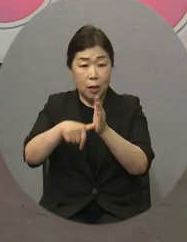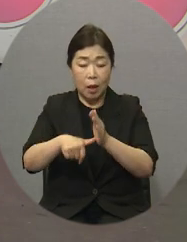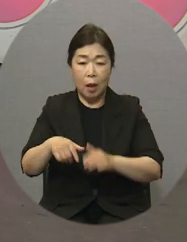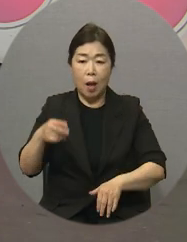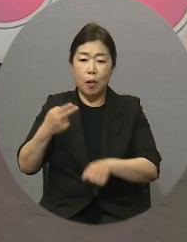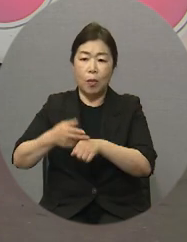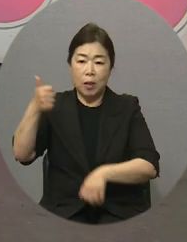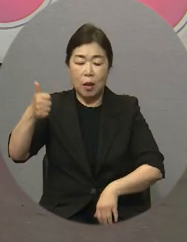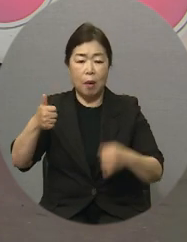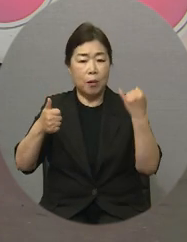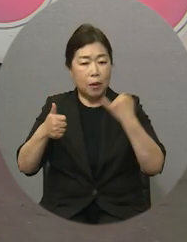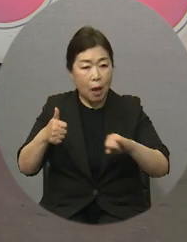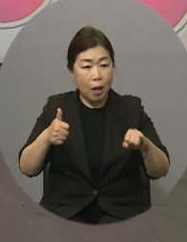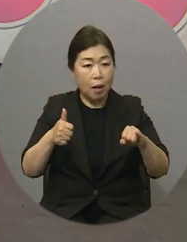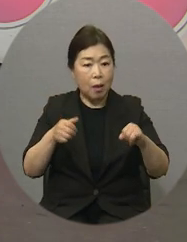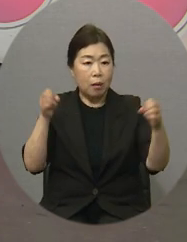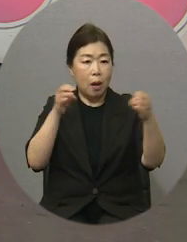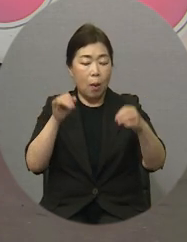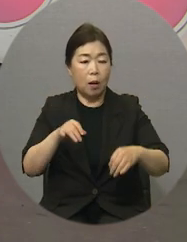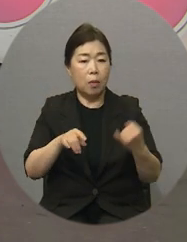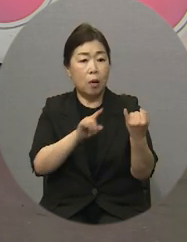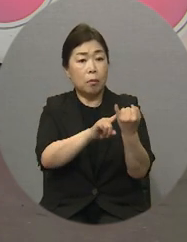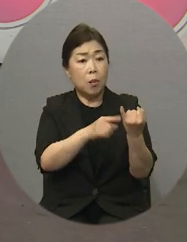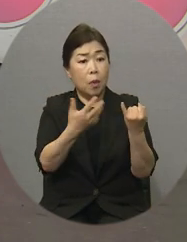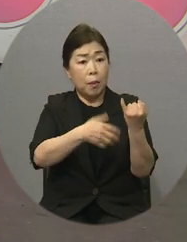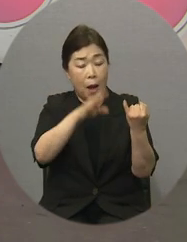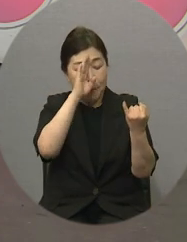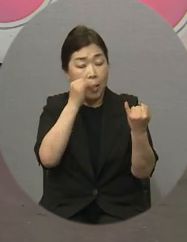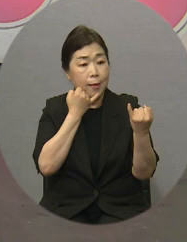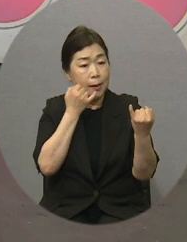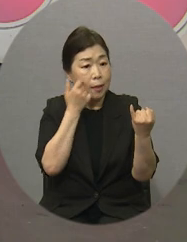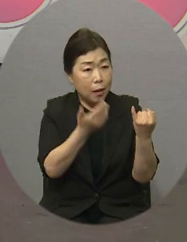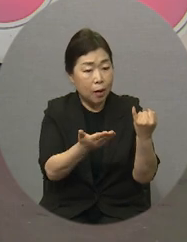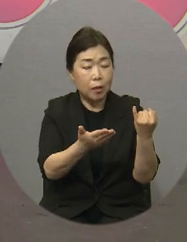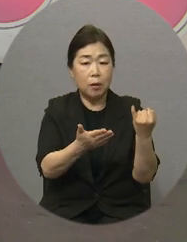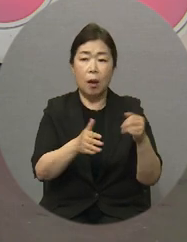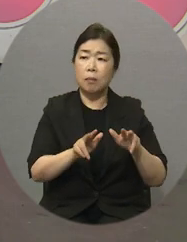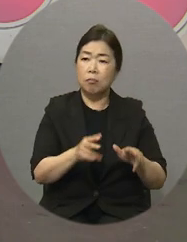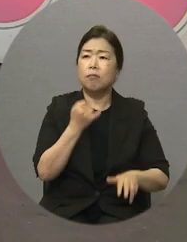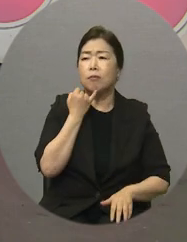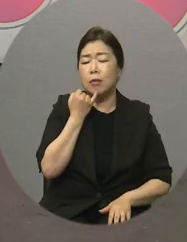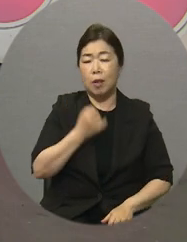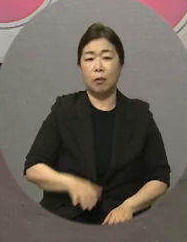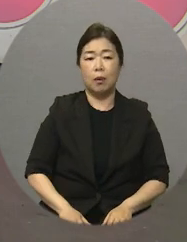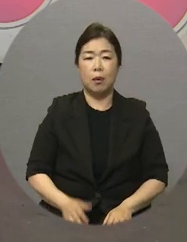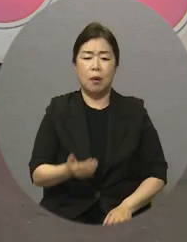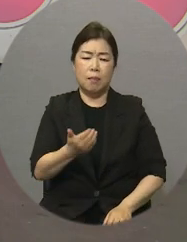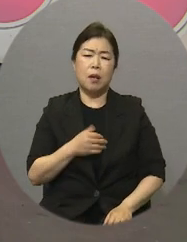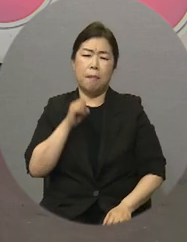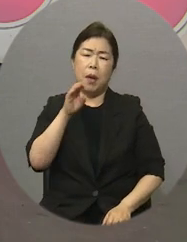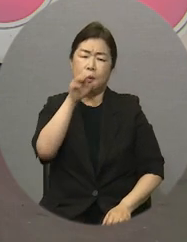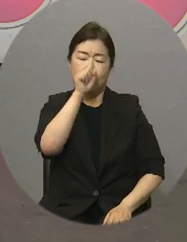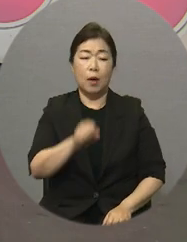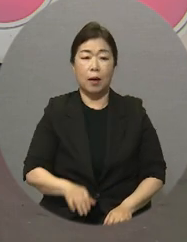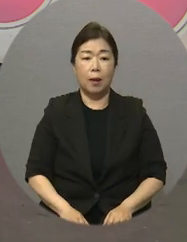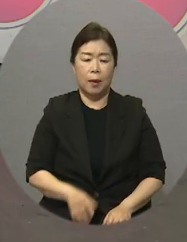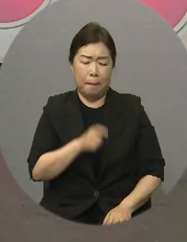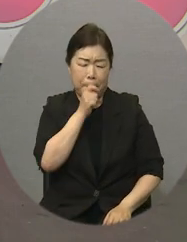갔습니다. 어떻게 아픈 건 좀 어때? 저 이제 좀 괜찮아요. 아, 왜 미리 말 안 했어?